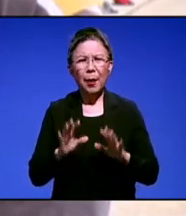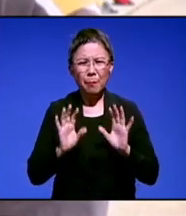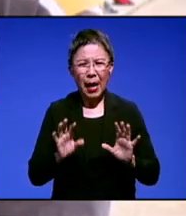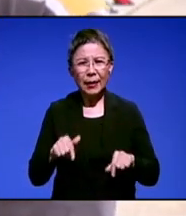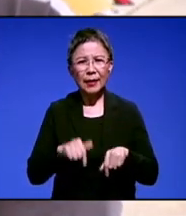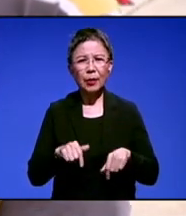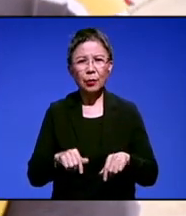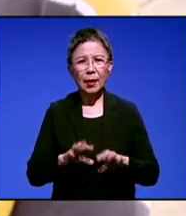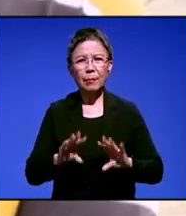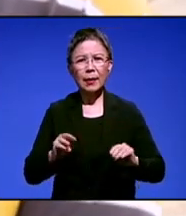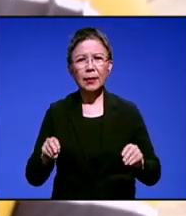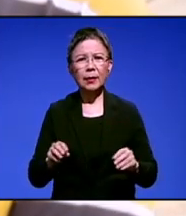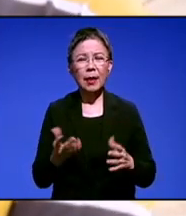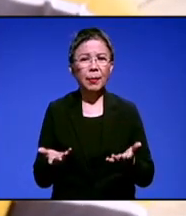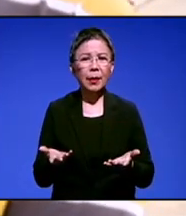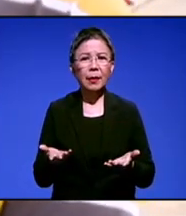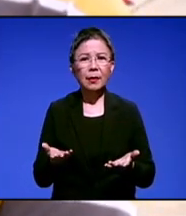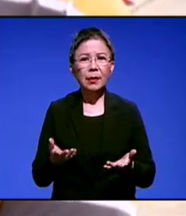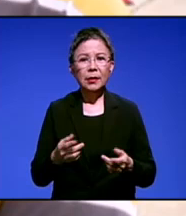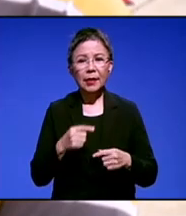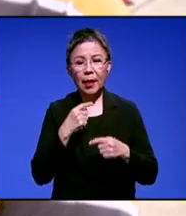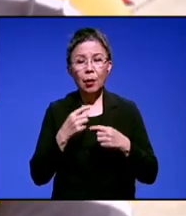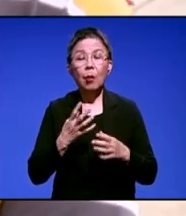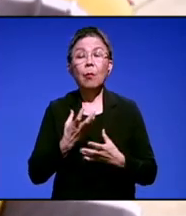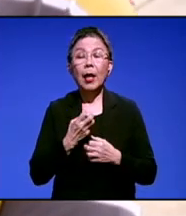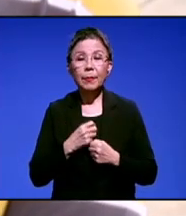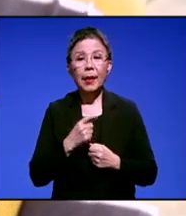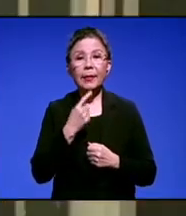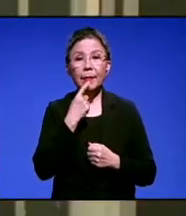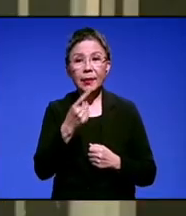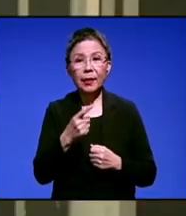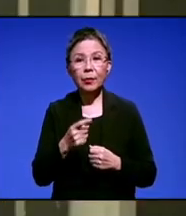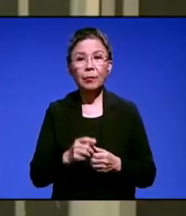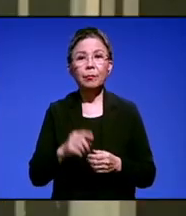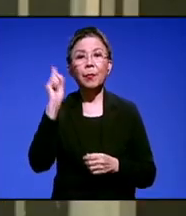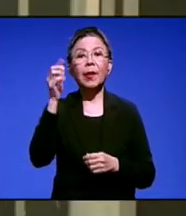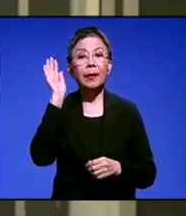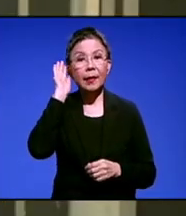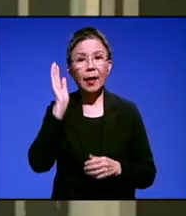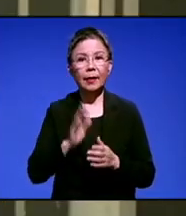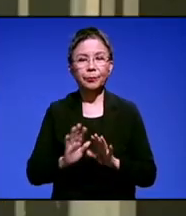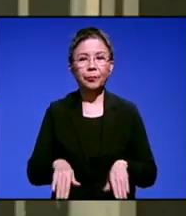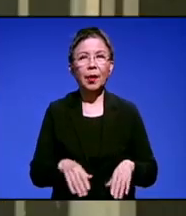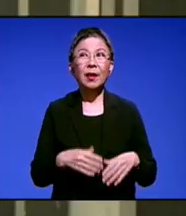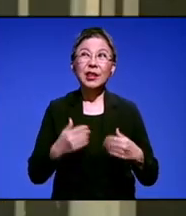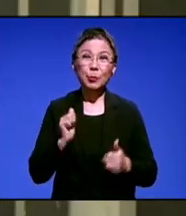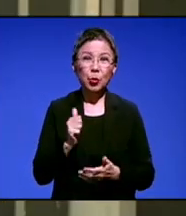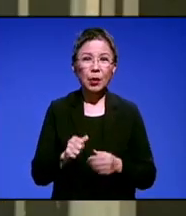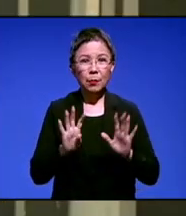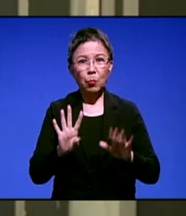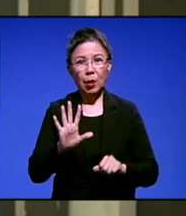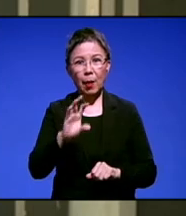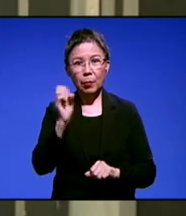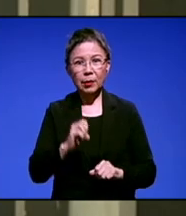banyak pekerjaan. Mungkin dengan saya bicara gini, dia tersentuh. Sebenarnya hampir